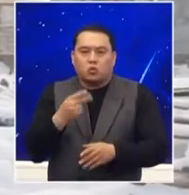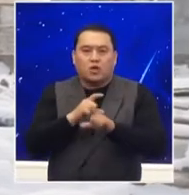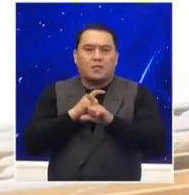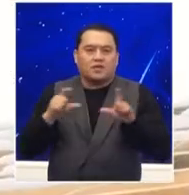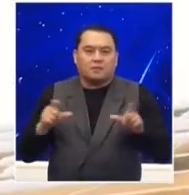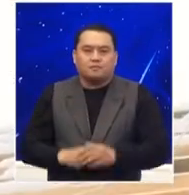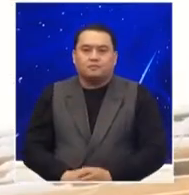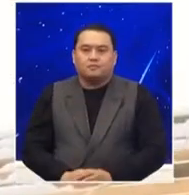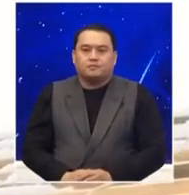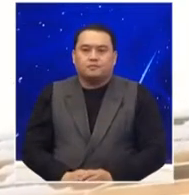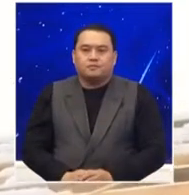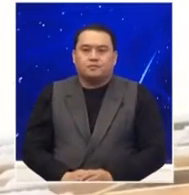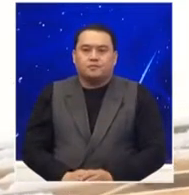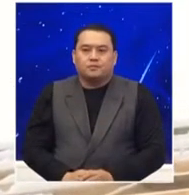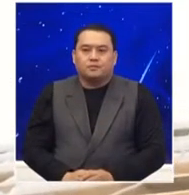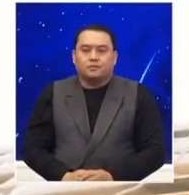объектам.